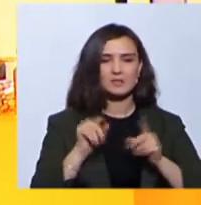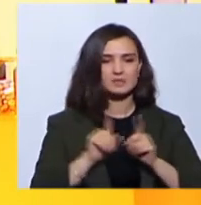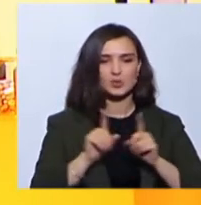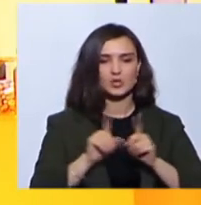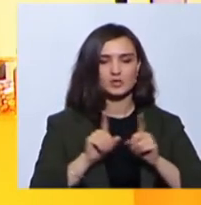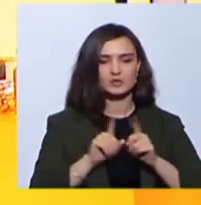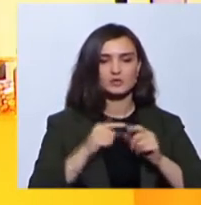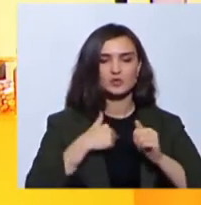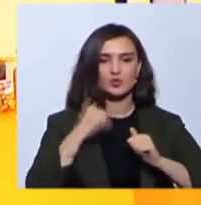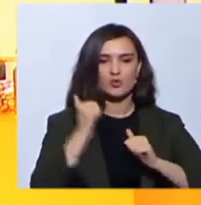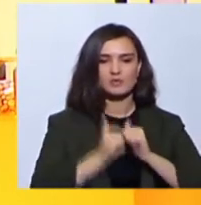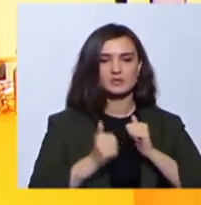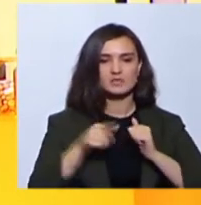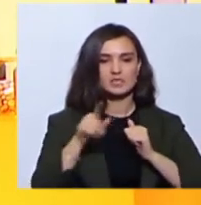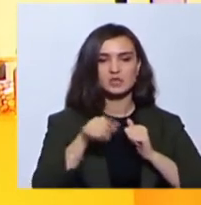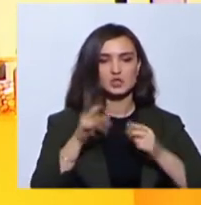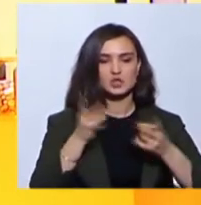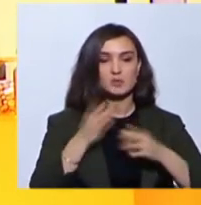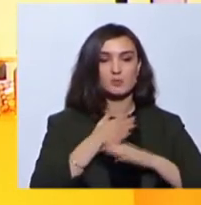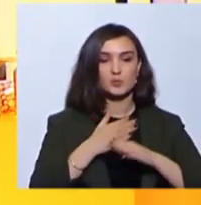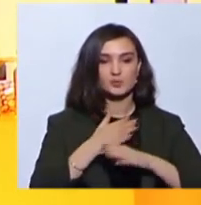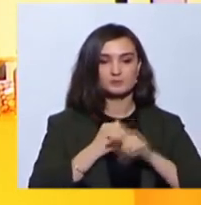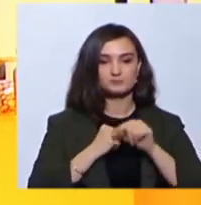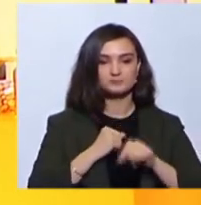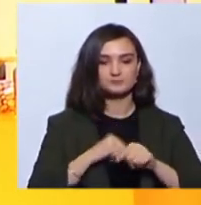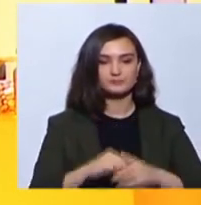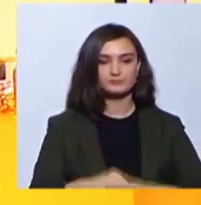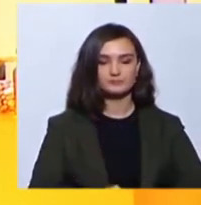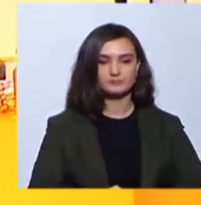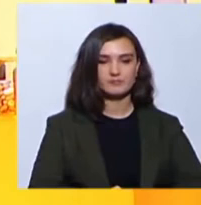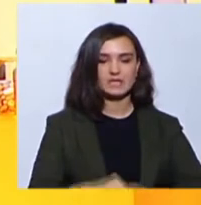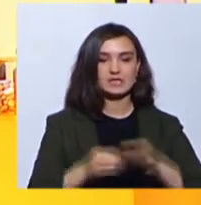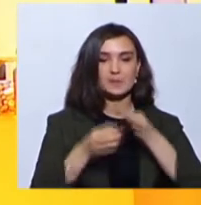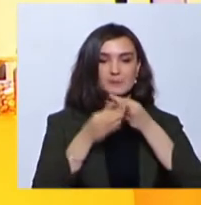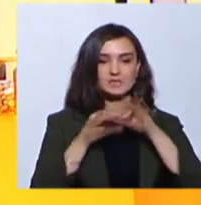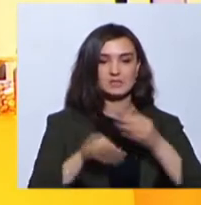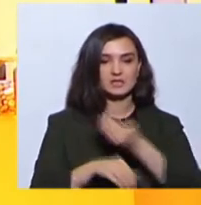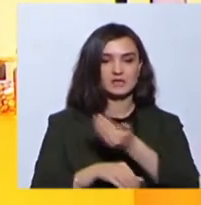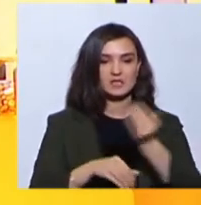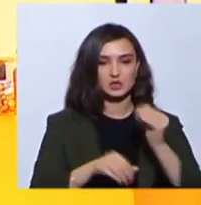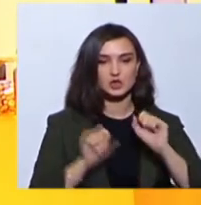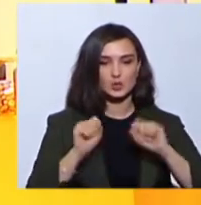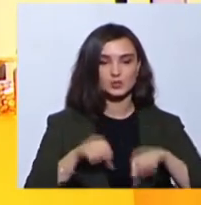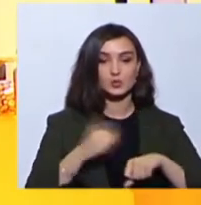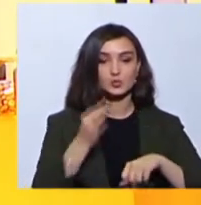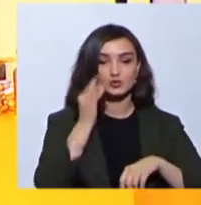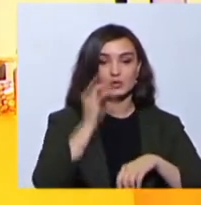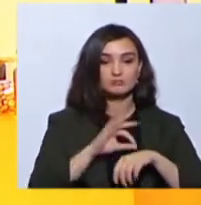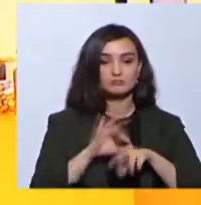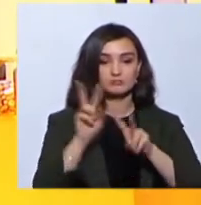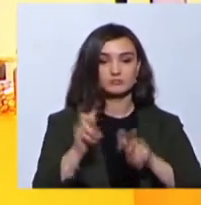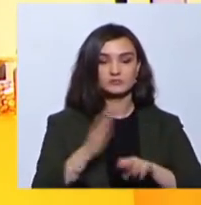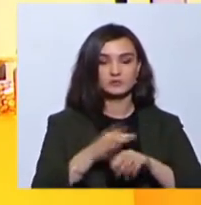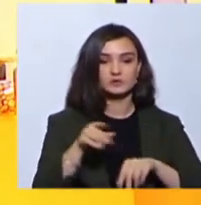ყველაფრისა, თქვენ ყოველთვის გჭირდებათ ორიენტირი პურის ერთეულებში. ნებისმიერ თქვენგან შეუძლია, თუ თქვენ შაქრიანი დიაბეტი